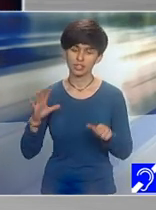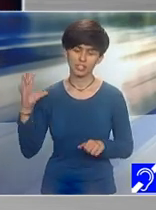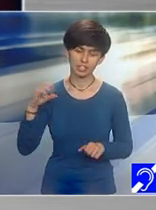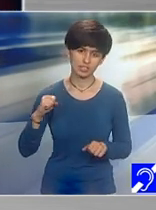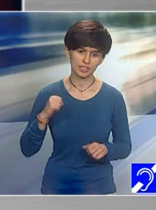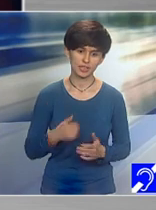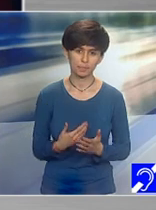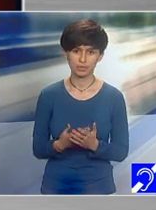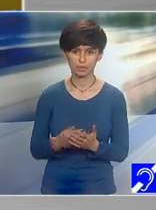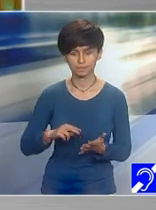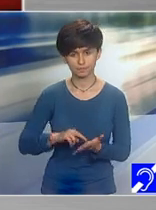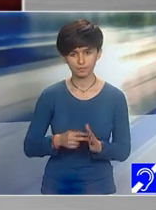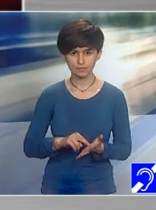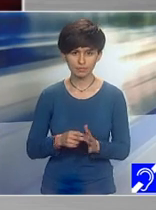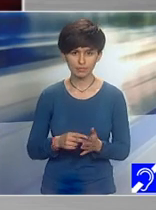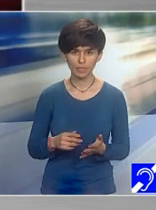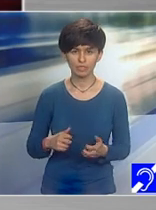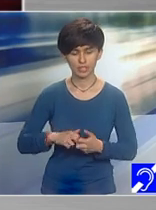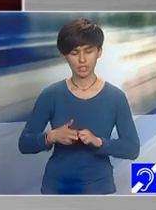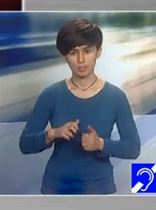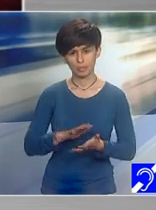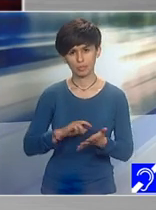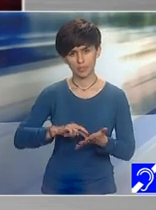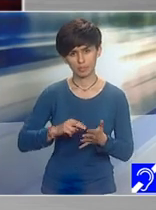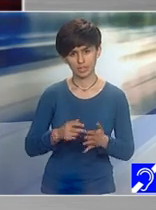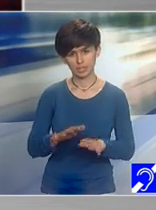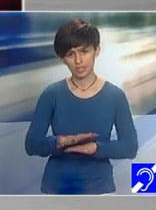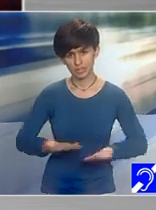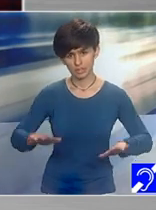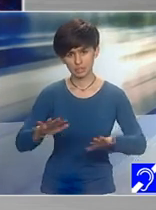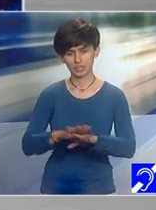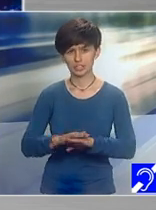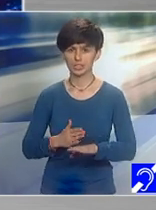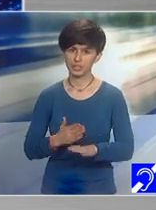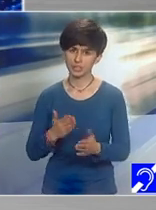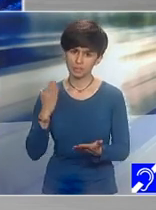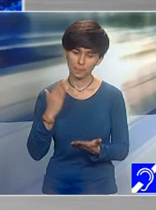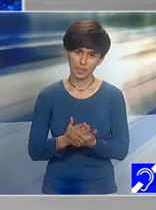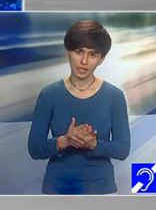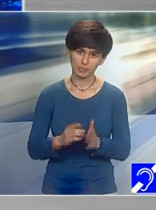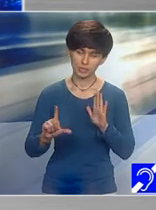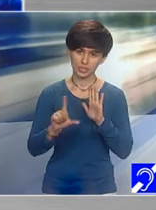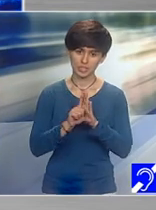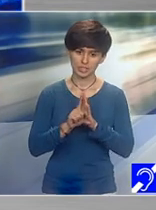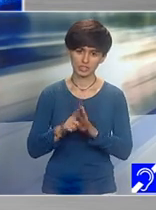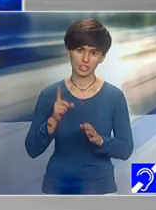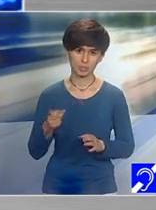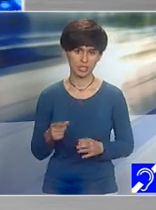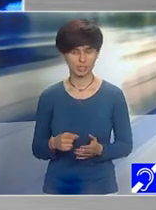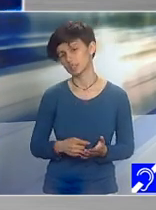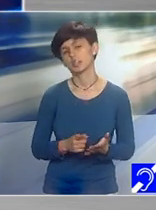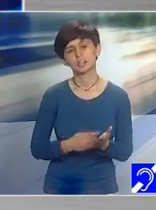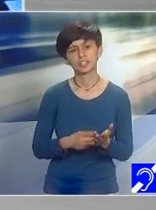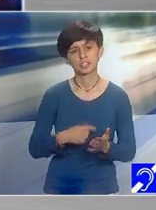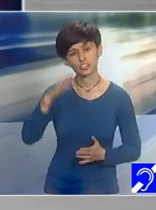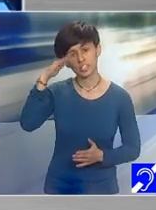pentru a ne rezolva problemele administrative, problemele impuse de lege, trebuie să ne luăm o zi liberă.